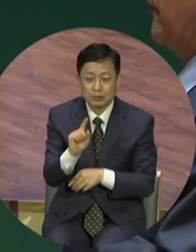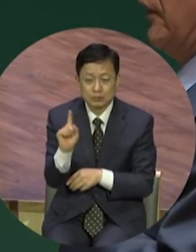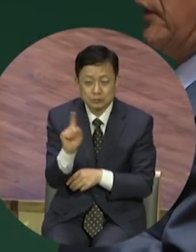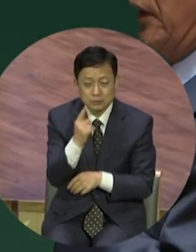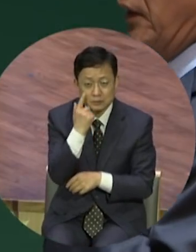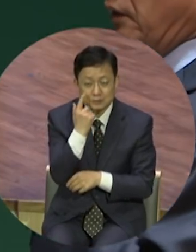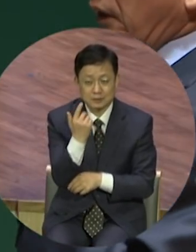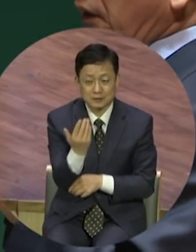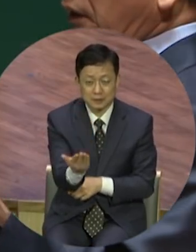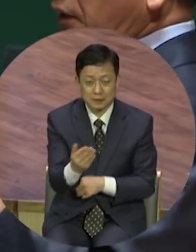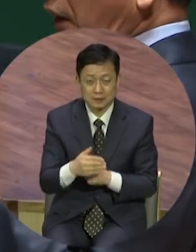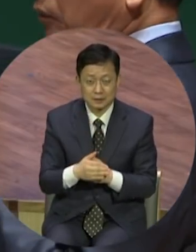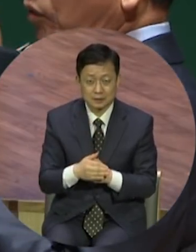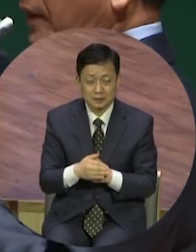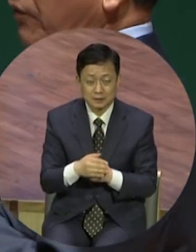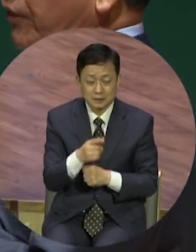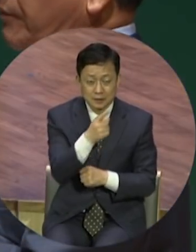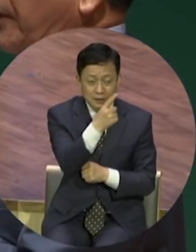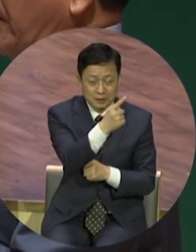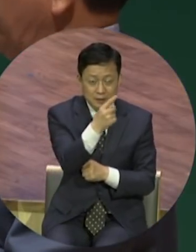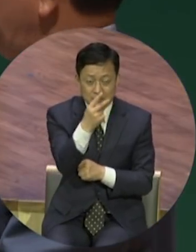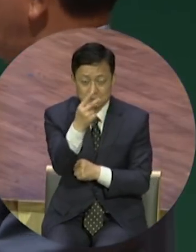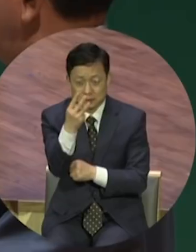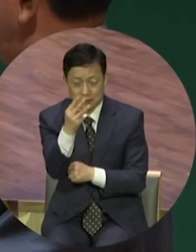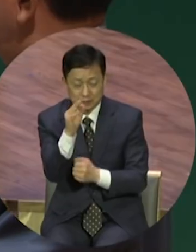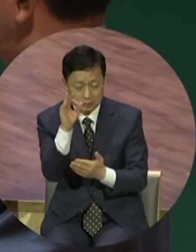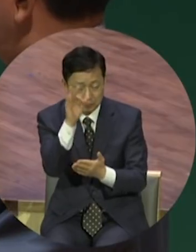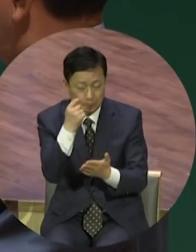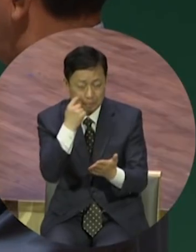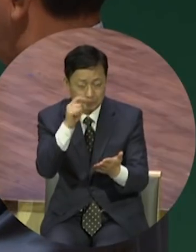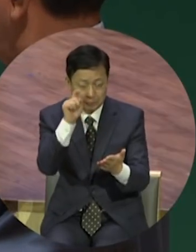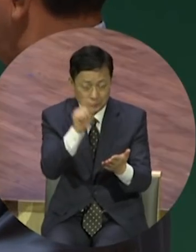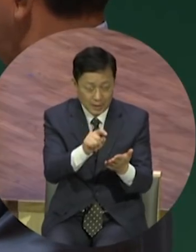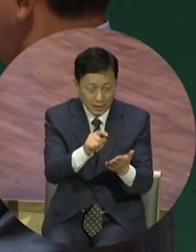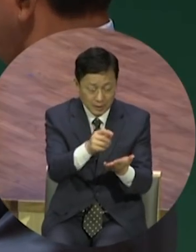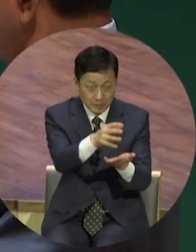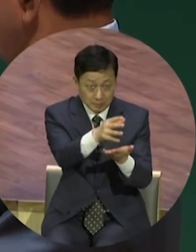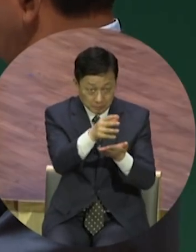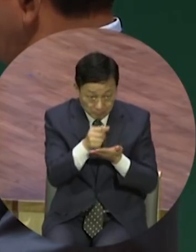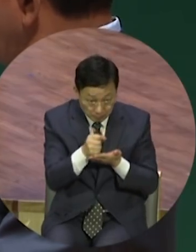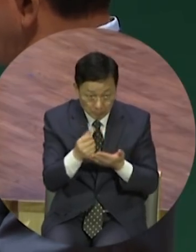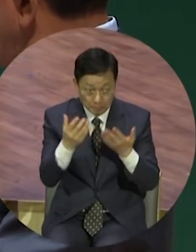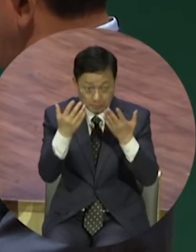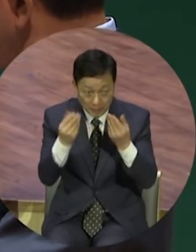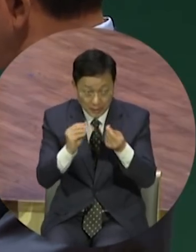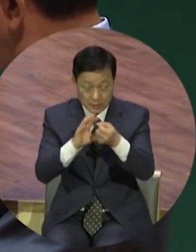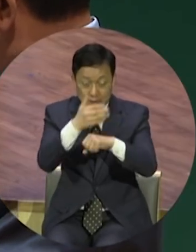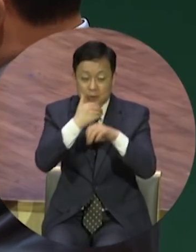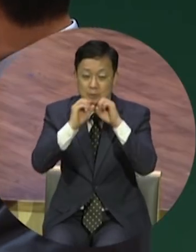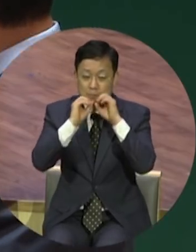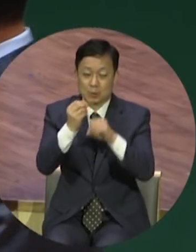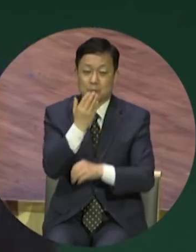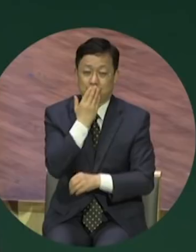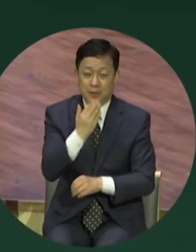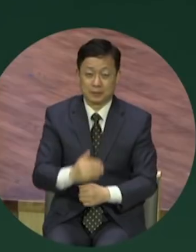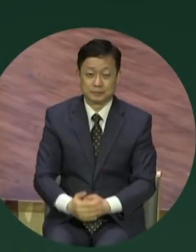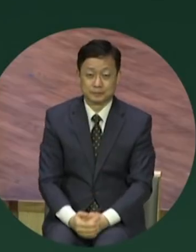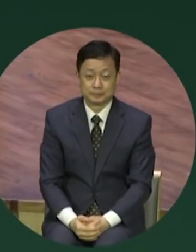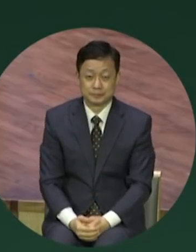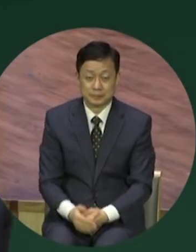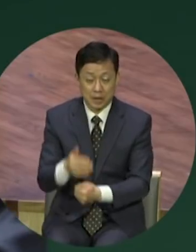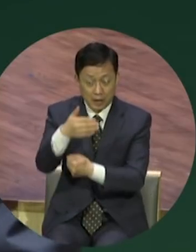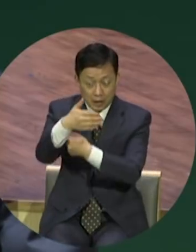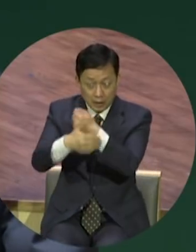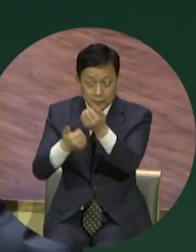me? 이 세계를 찾아야 세계 복음을 할 수 있습니다. You must find these three things in order for you to do world evangelization. 네. 하나님이 주신 나의 것이란 걸